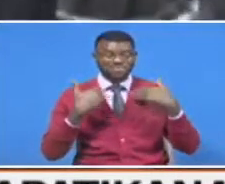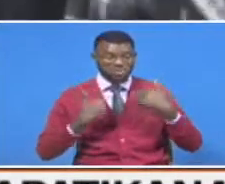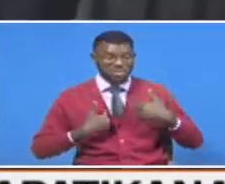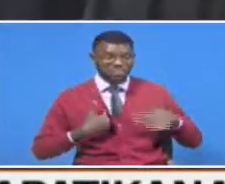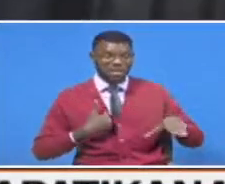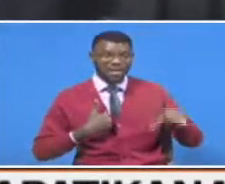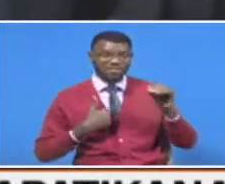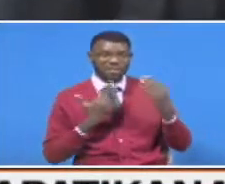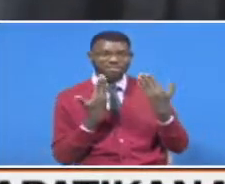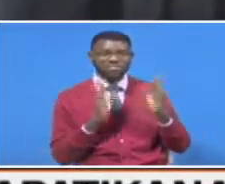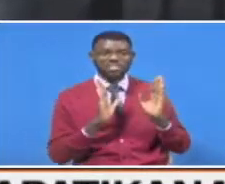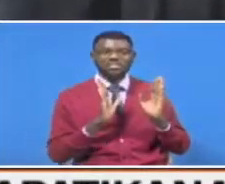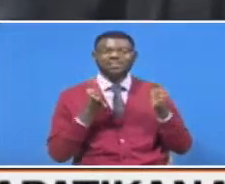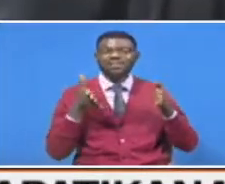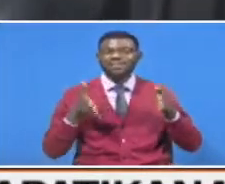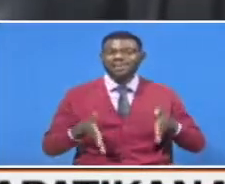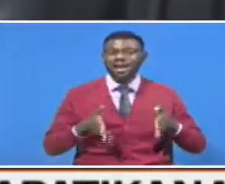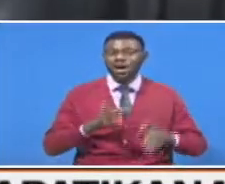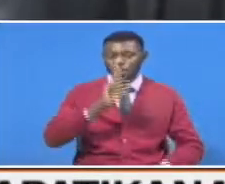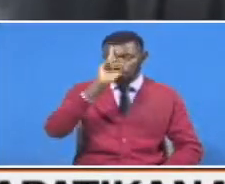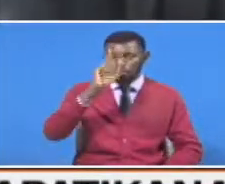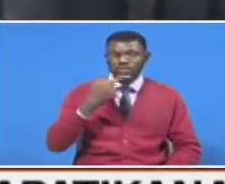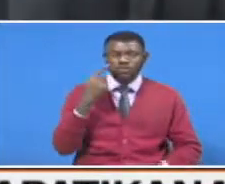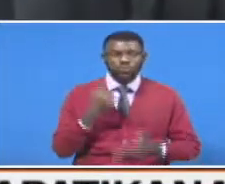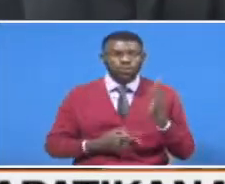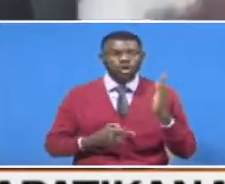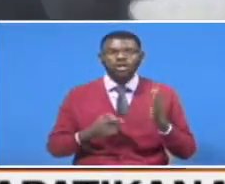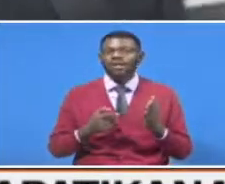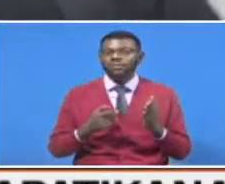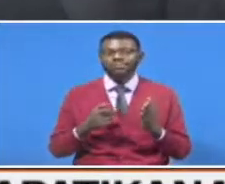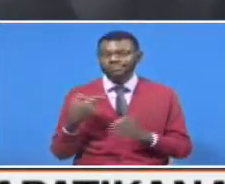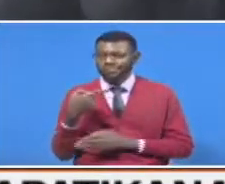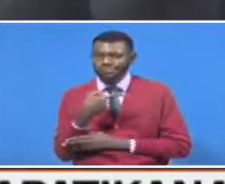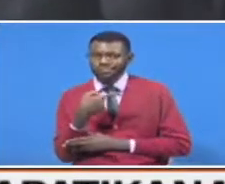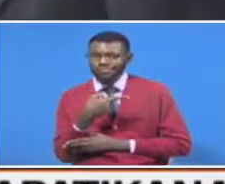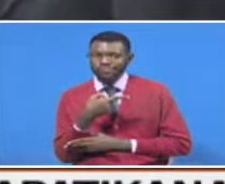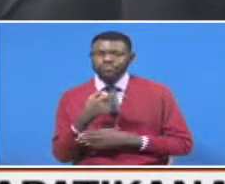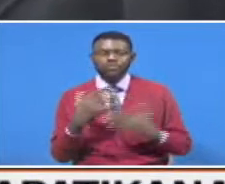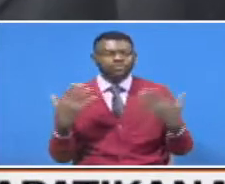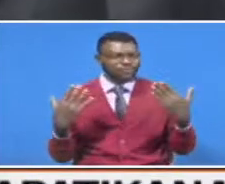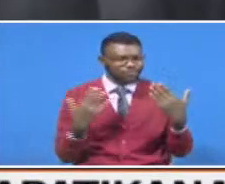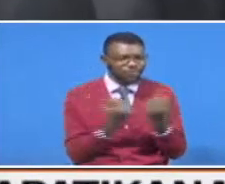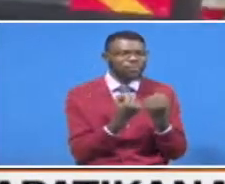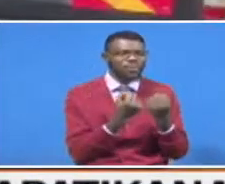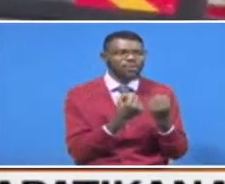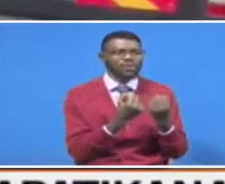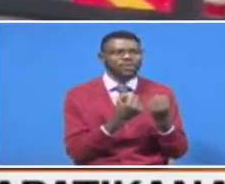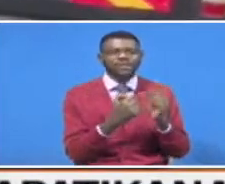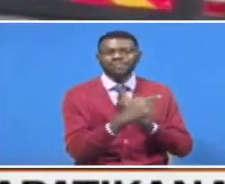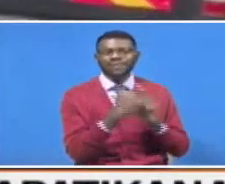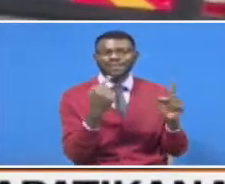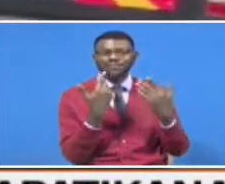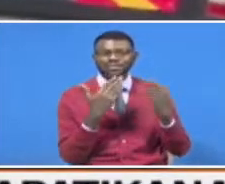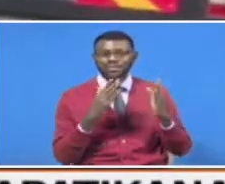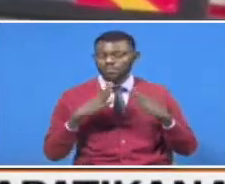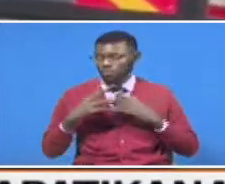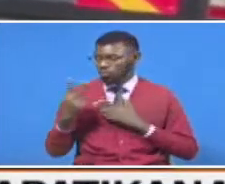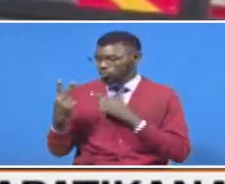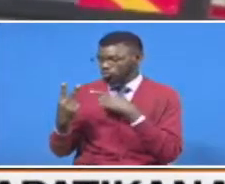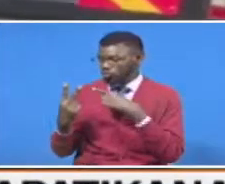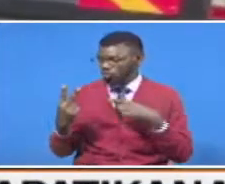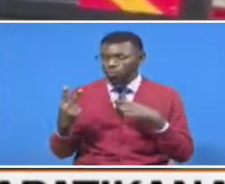Osinde, polisi wanasema sasa watapendekeza makosa ya utekaji nyara na mauaji dhidi ya wawili hao. Siku ya